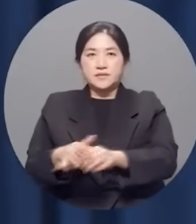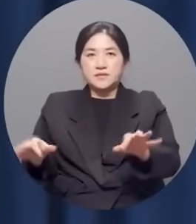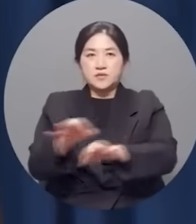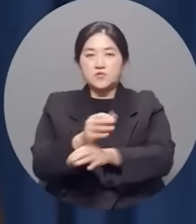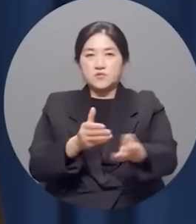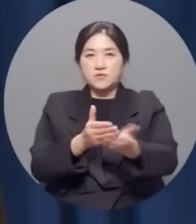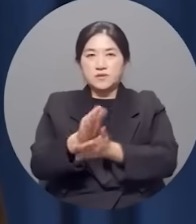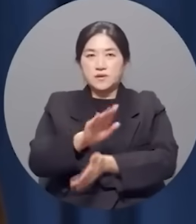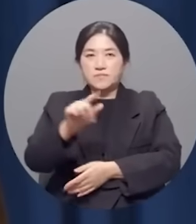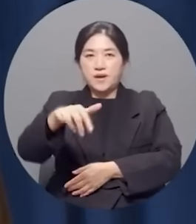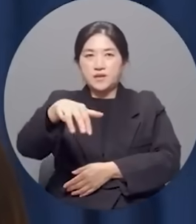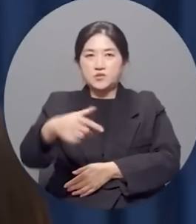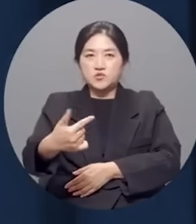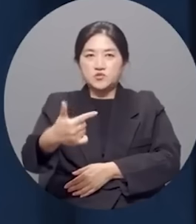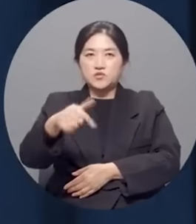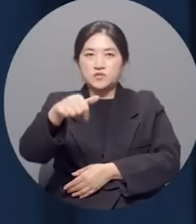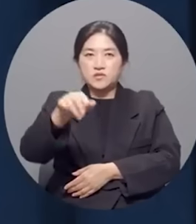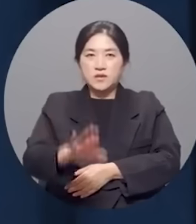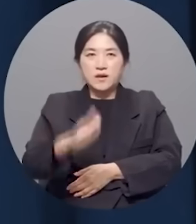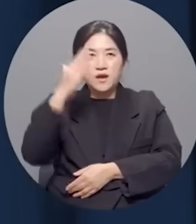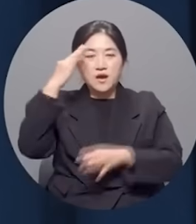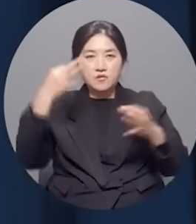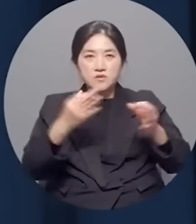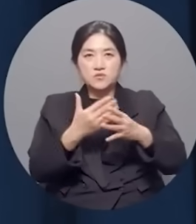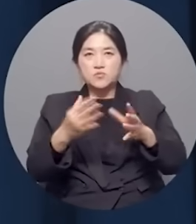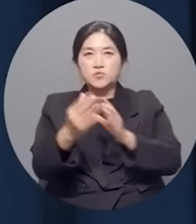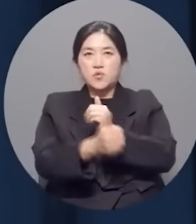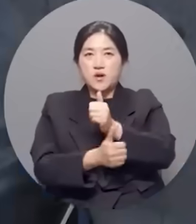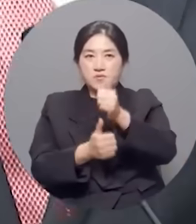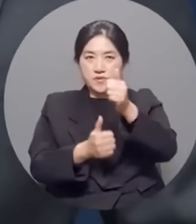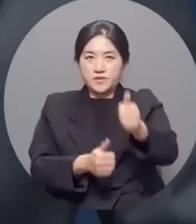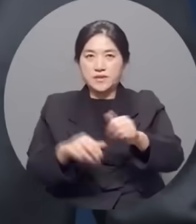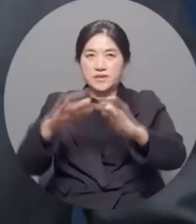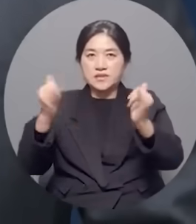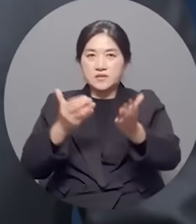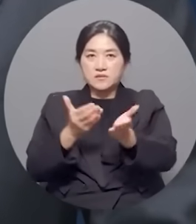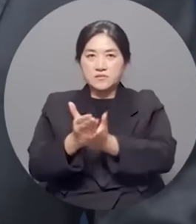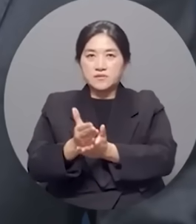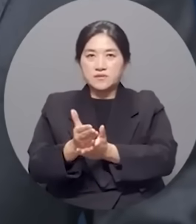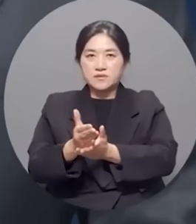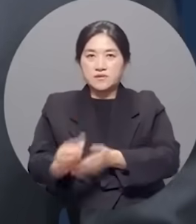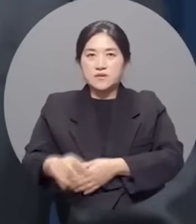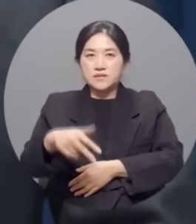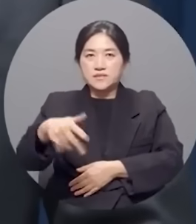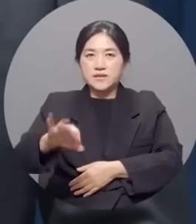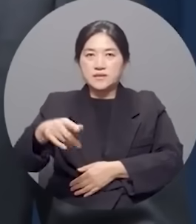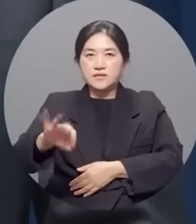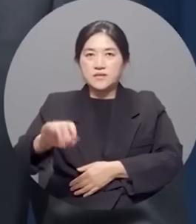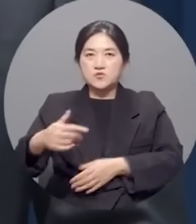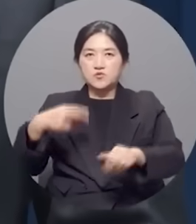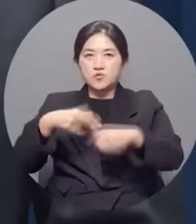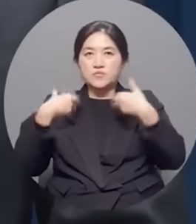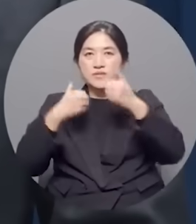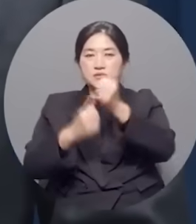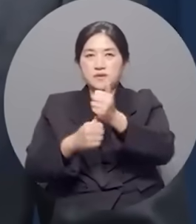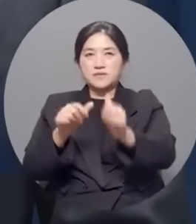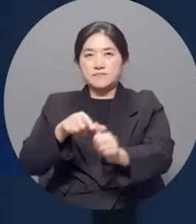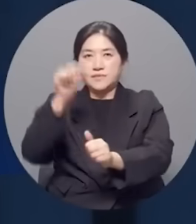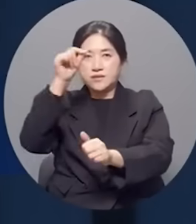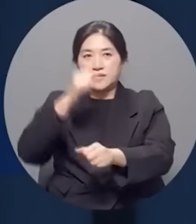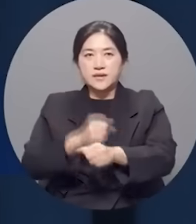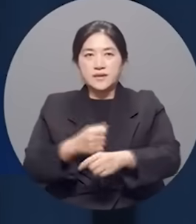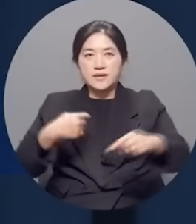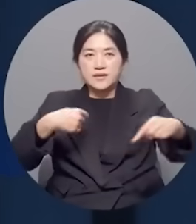경제수석에 박춘섭 한국은행 금융통화위원이, 사회수석에 장상윤 교육부 차관이 기용됩니다.